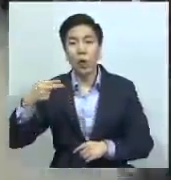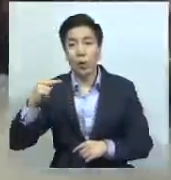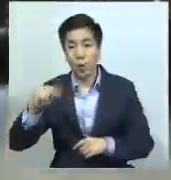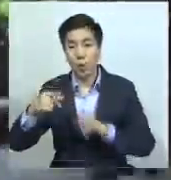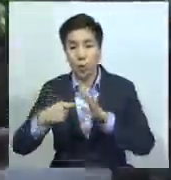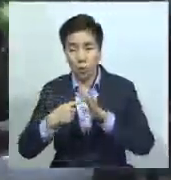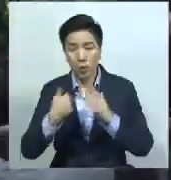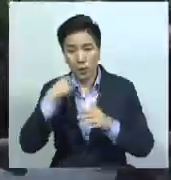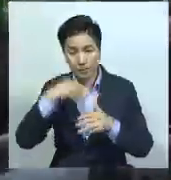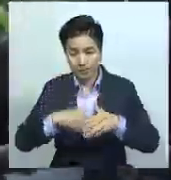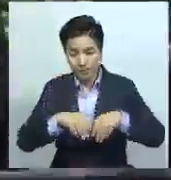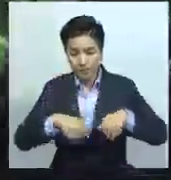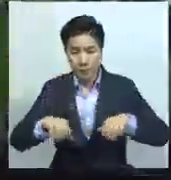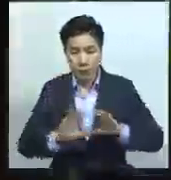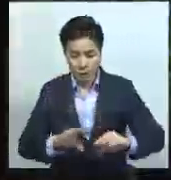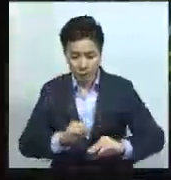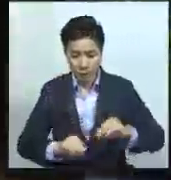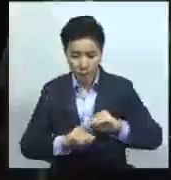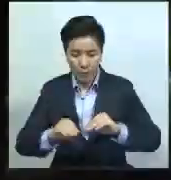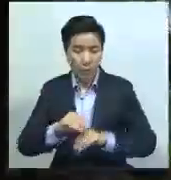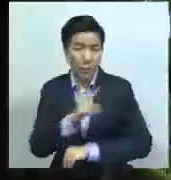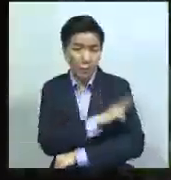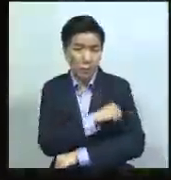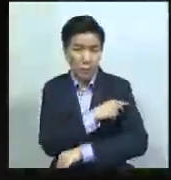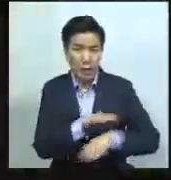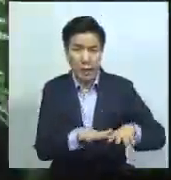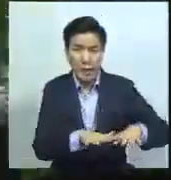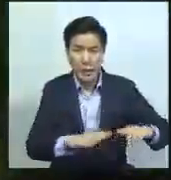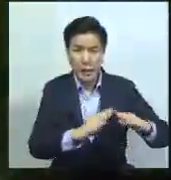กั้นกระสอบทรายที่โรงพยาบาลคริสเตียนนะครับซึ่งเป็นพื้นที่ลุ่มต่